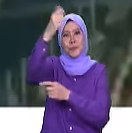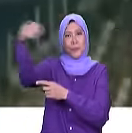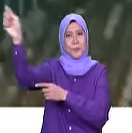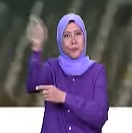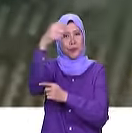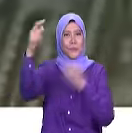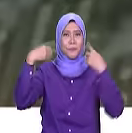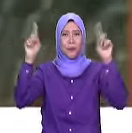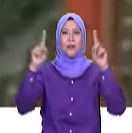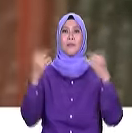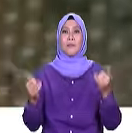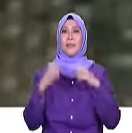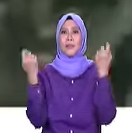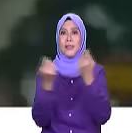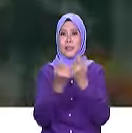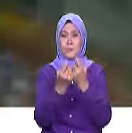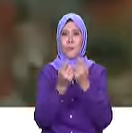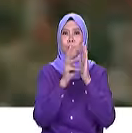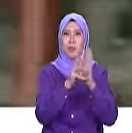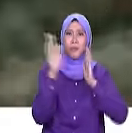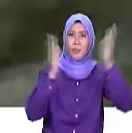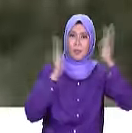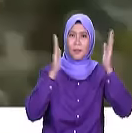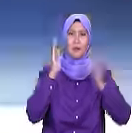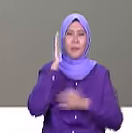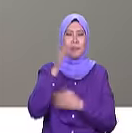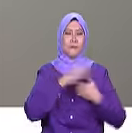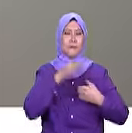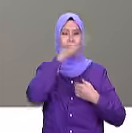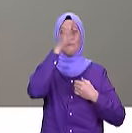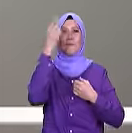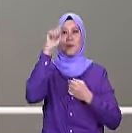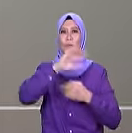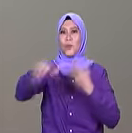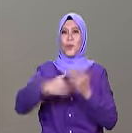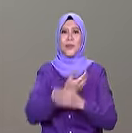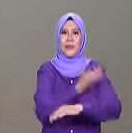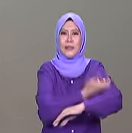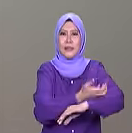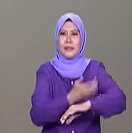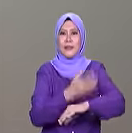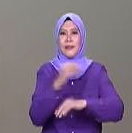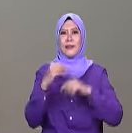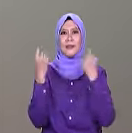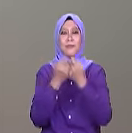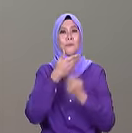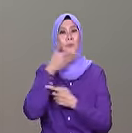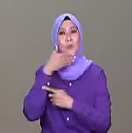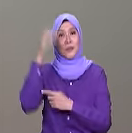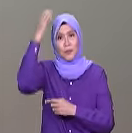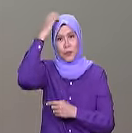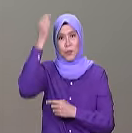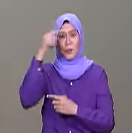Kehadiran mereka dalam kontinjen Malaysia tentu akan menjadi pembakar semangat kepada seluruh generasi dan angkatan muda Selangor untuk